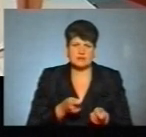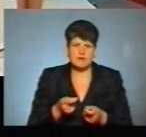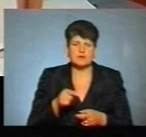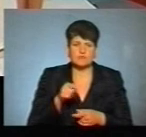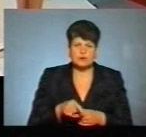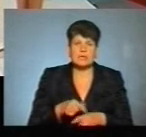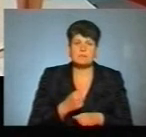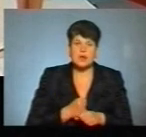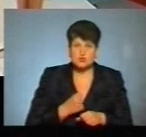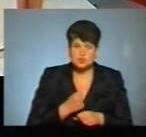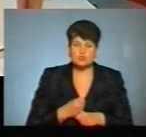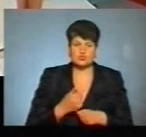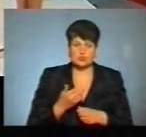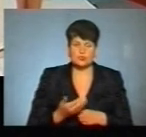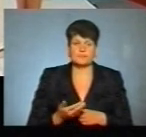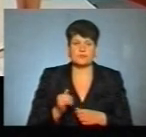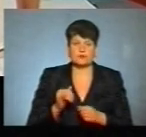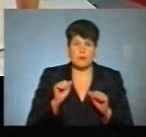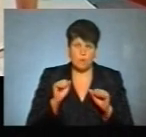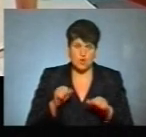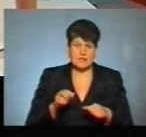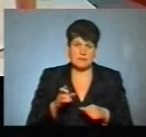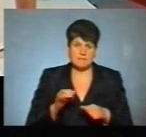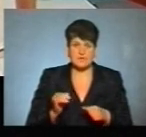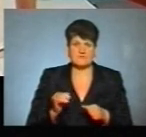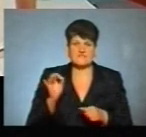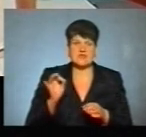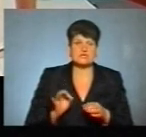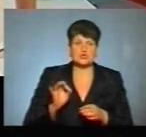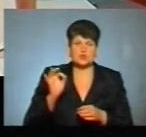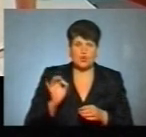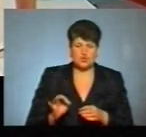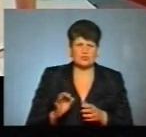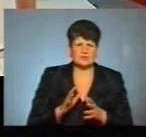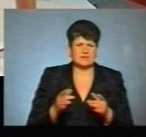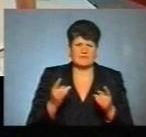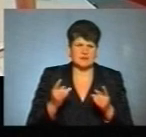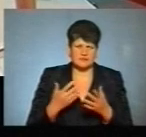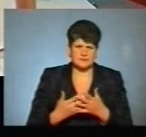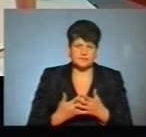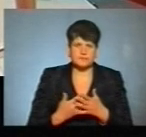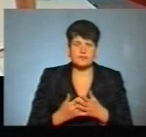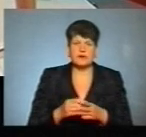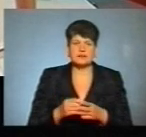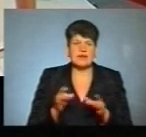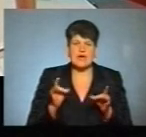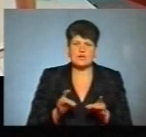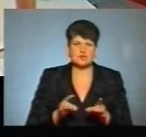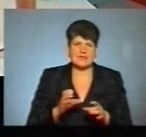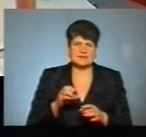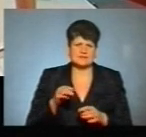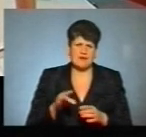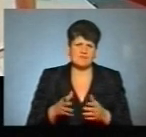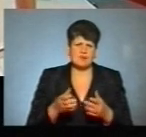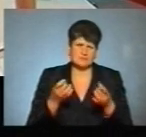вони все ж таки працюють, так? І вони могли би якийсь певний відсоток, можливо, не найвищу, ну, тобто не ресторанних страв,